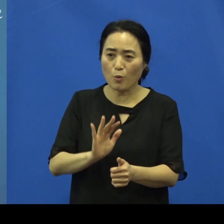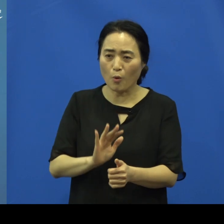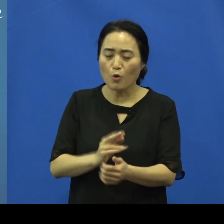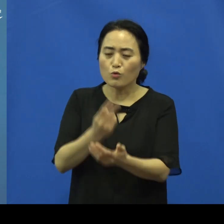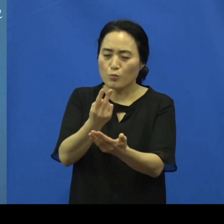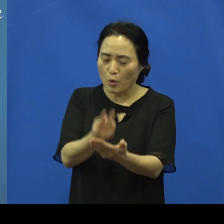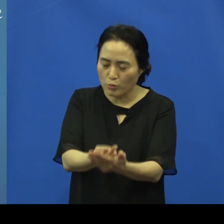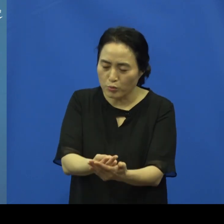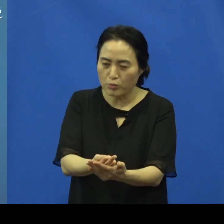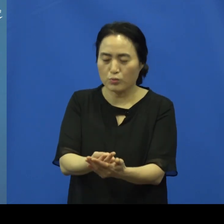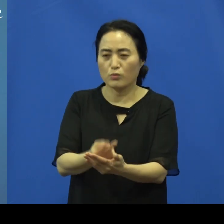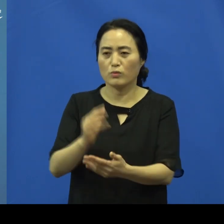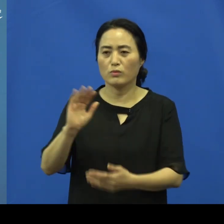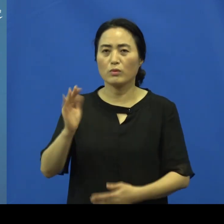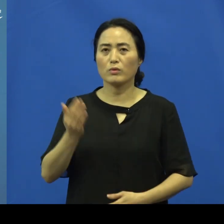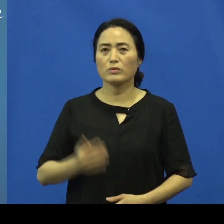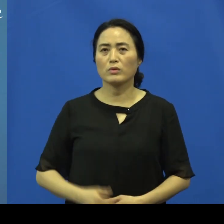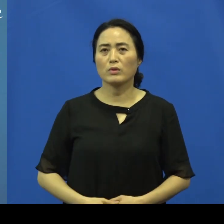자, 그리고